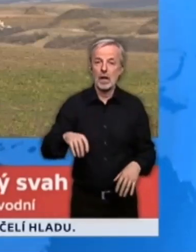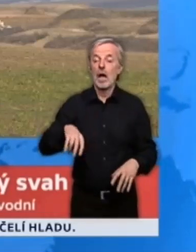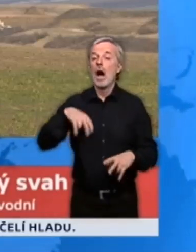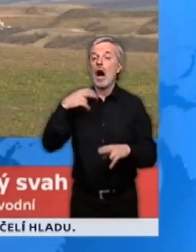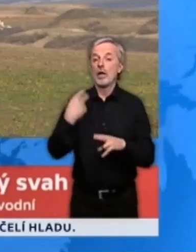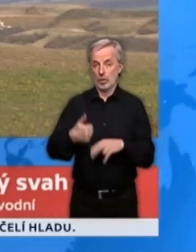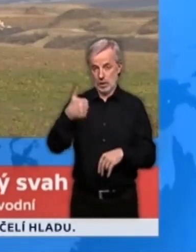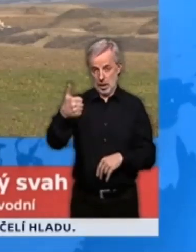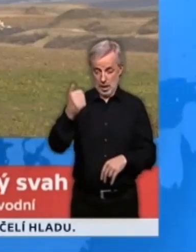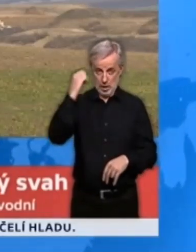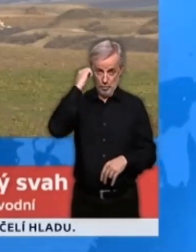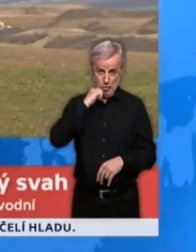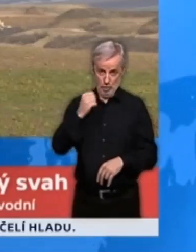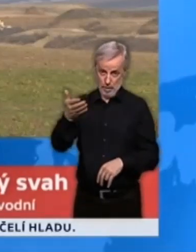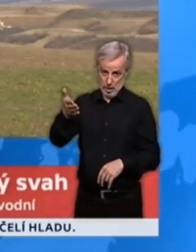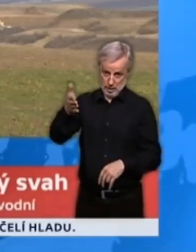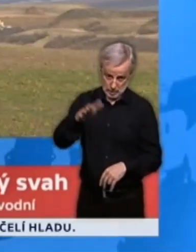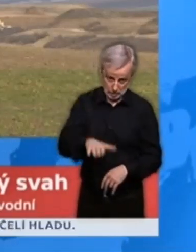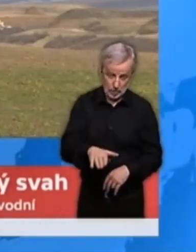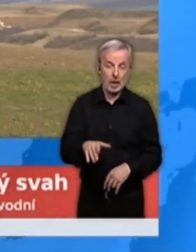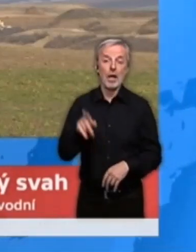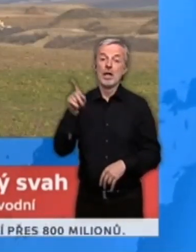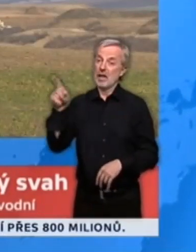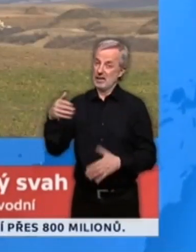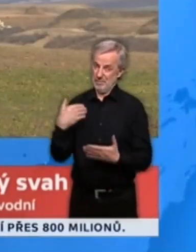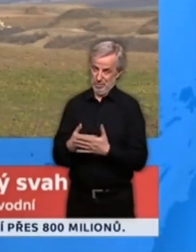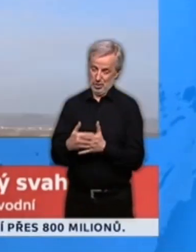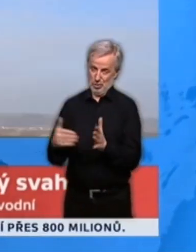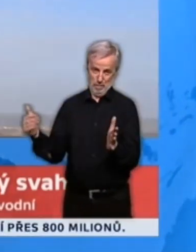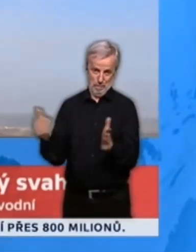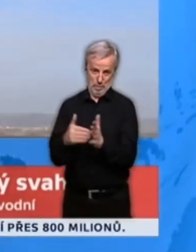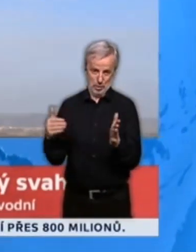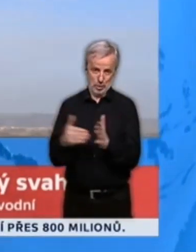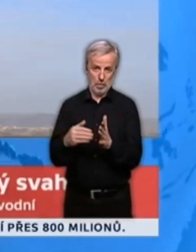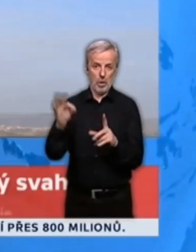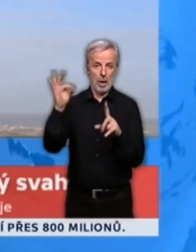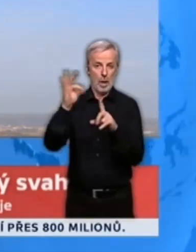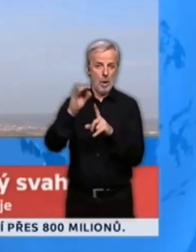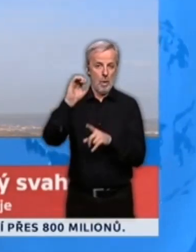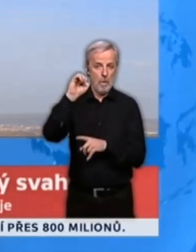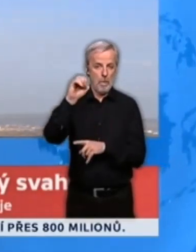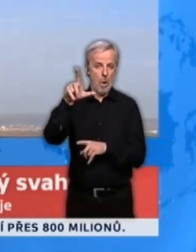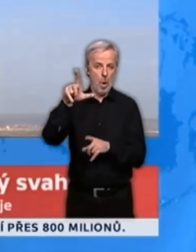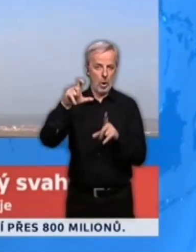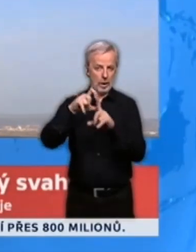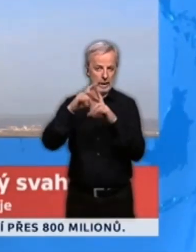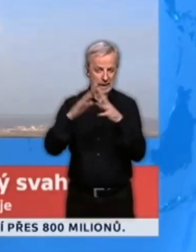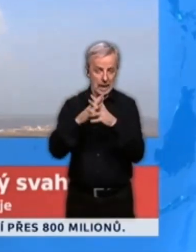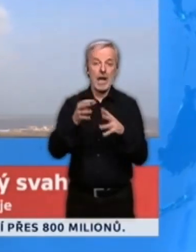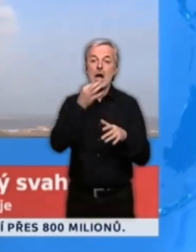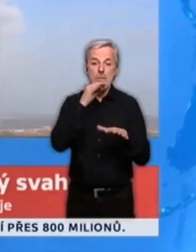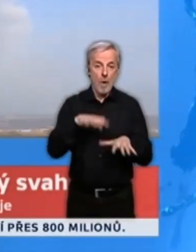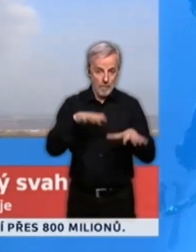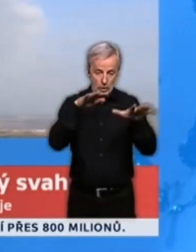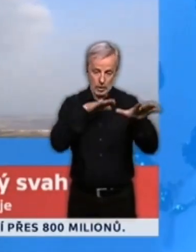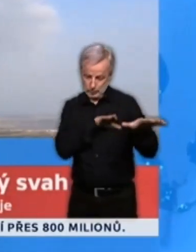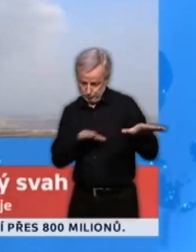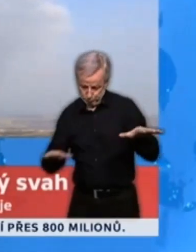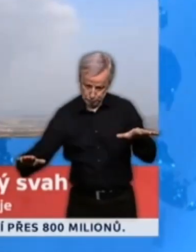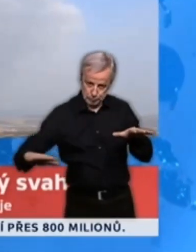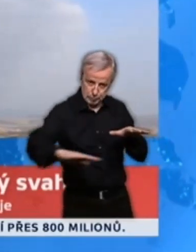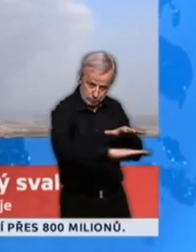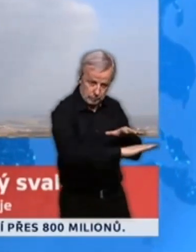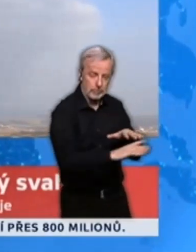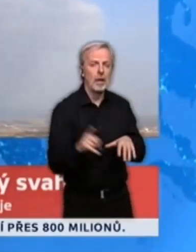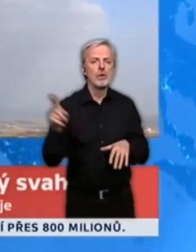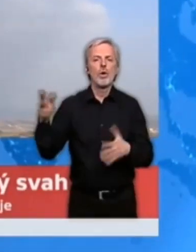zemřel člověk. Takže ten poldr, mít ho suchý a čistý je pro obec opravdu velice důležité. Ta umělá hora je v podstatě